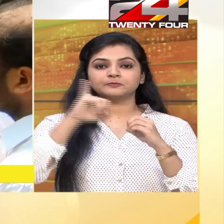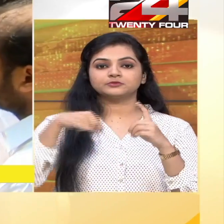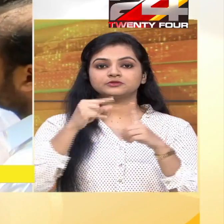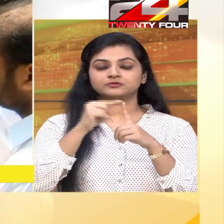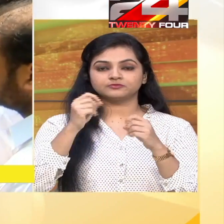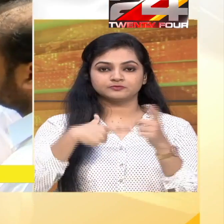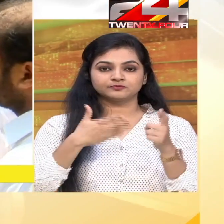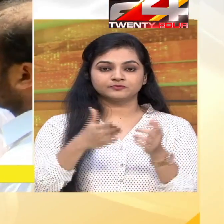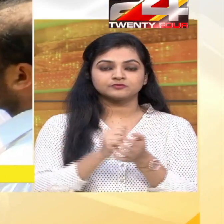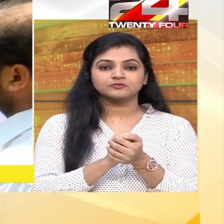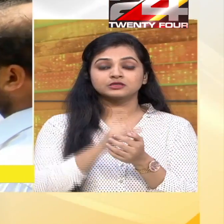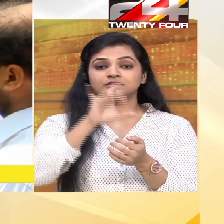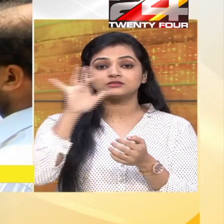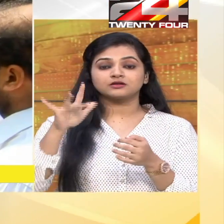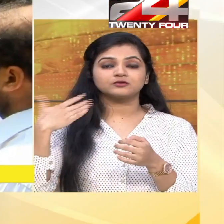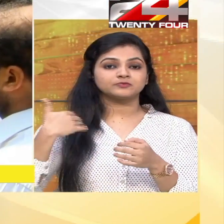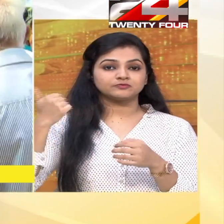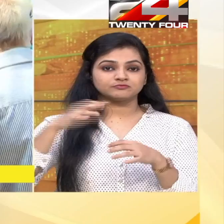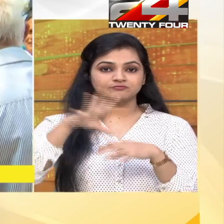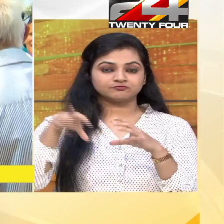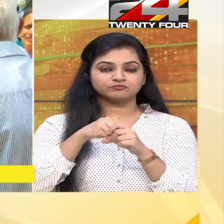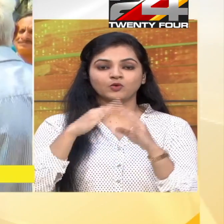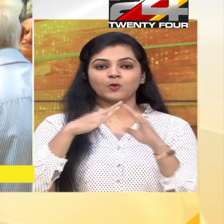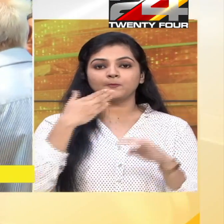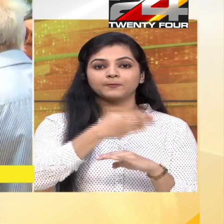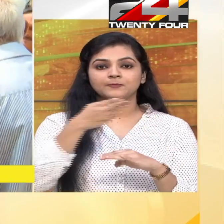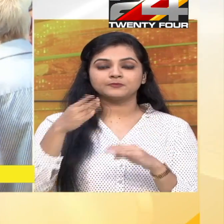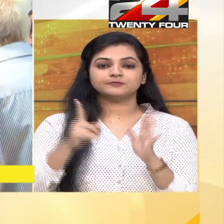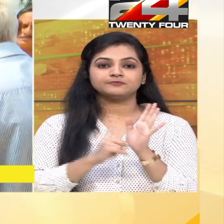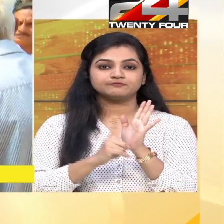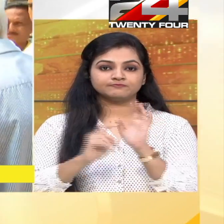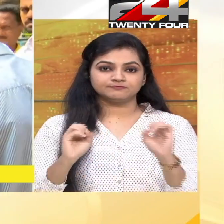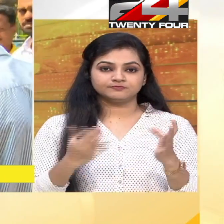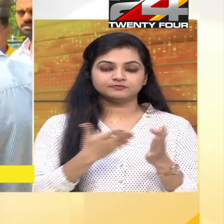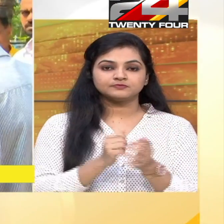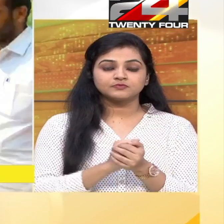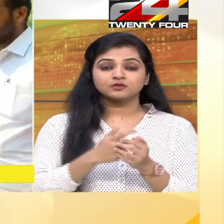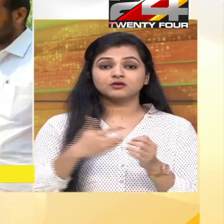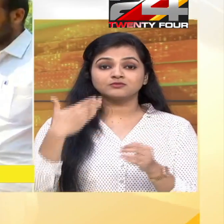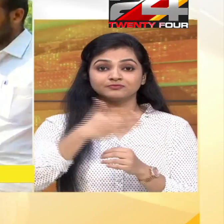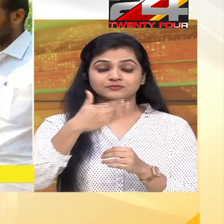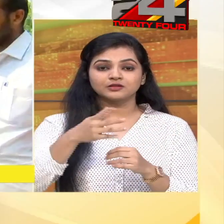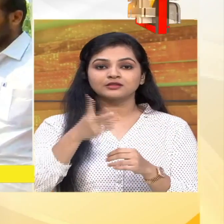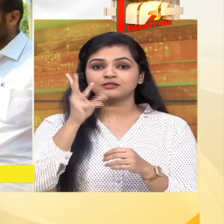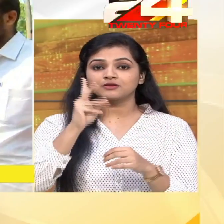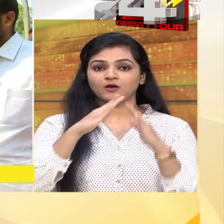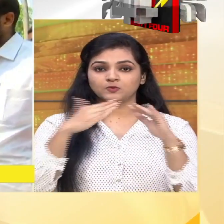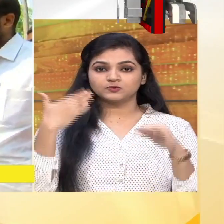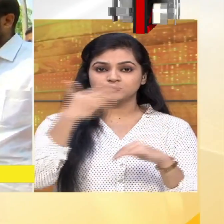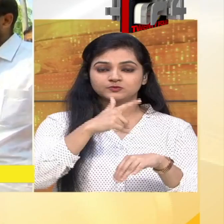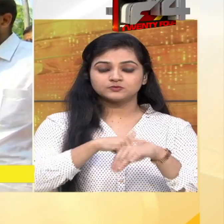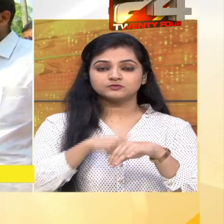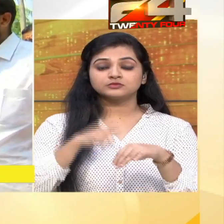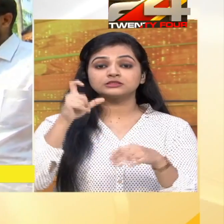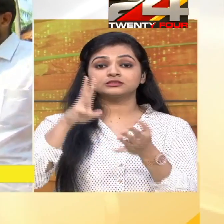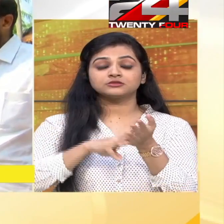അധ്യക്ഷൻ V. രാജേഷും ചേർന്നാണ് വീടുകൾ കയറിയിറങ്ങിയുള്ള പ്രചാരണം നയിച്ചത്. ജാഥ തുടങ്ങി മൂന്നാമത്തെ വീട് കയറിയപ്പോഴേക്കും പിണറായി വിജയന്